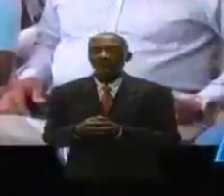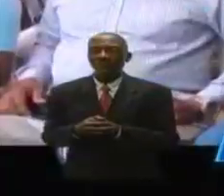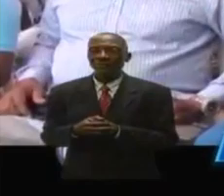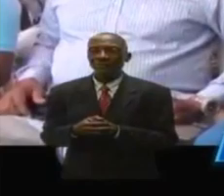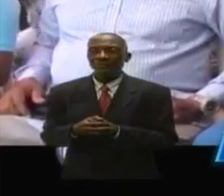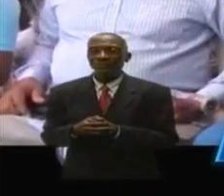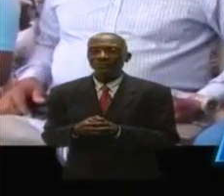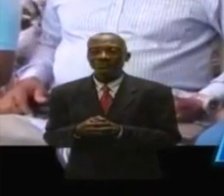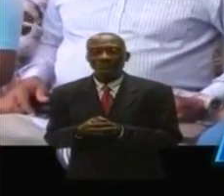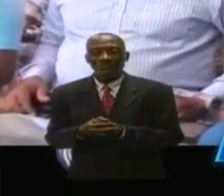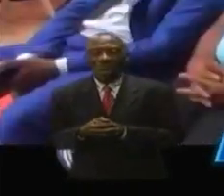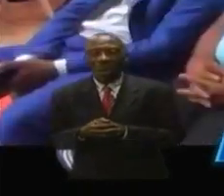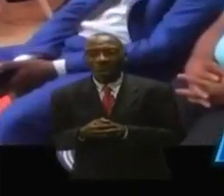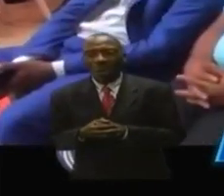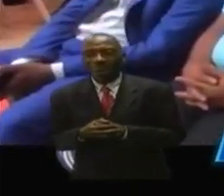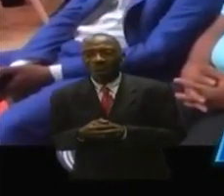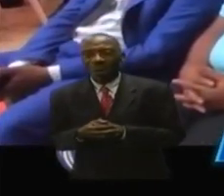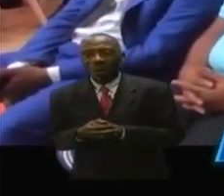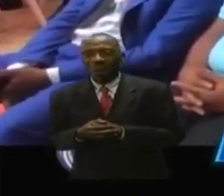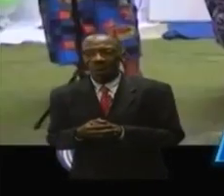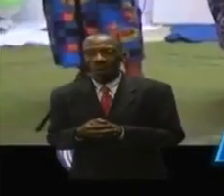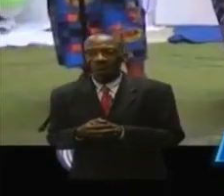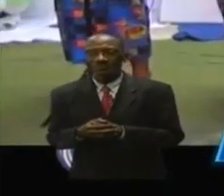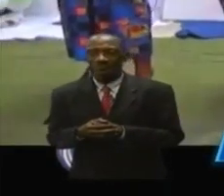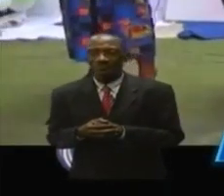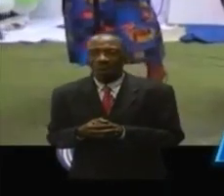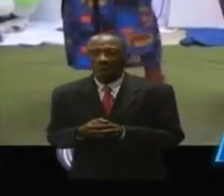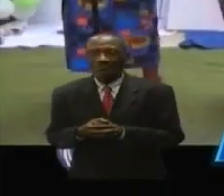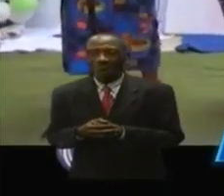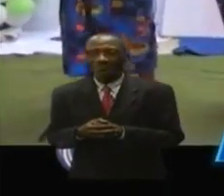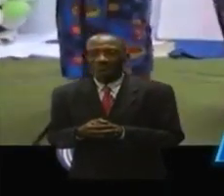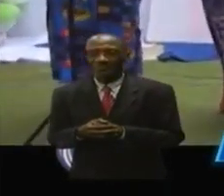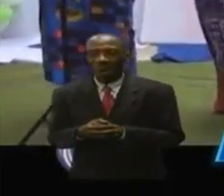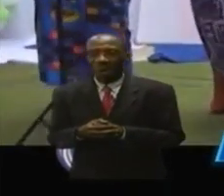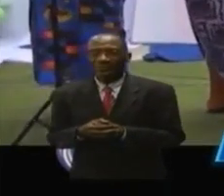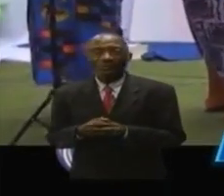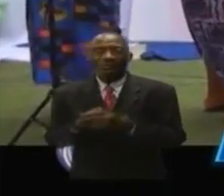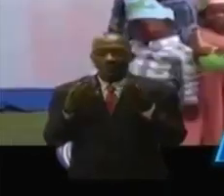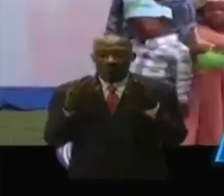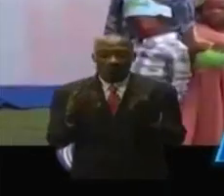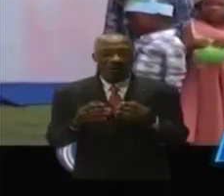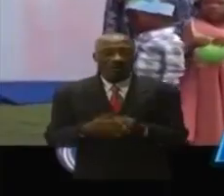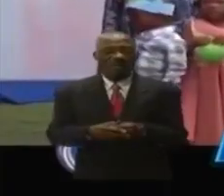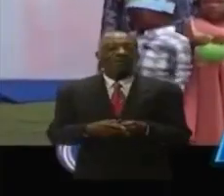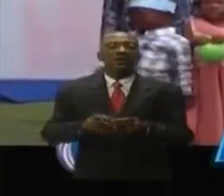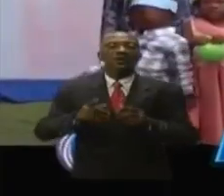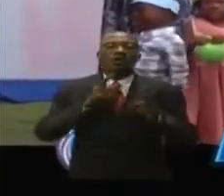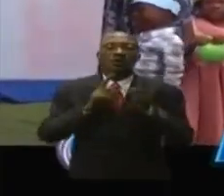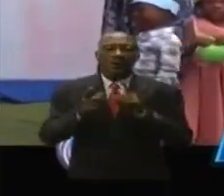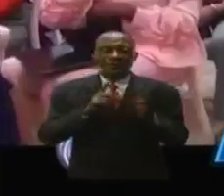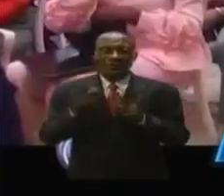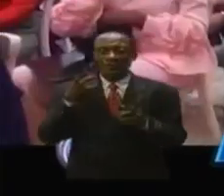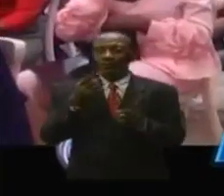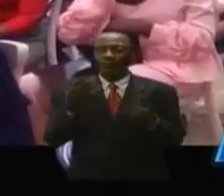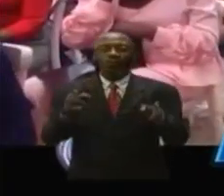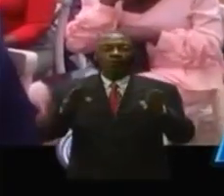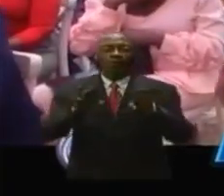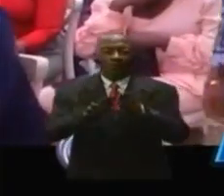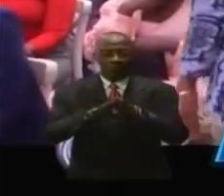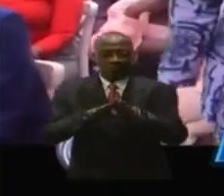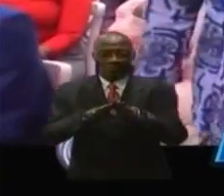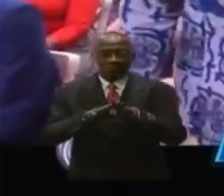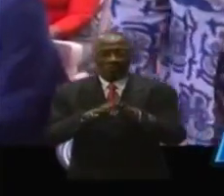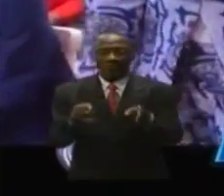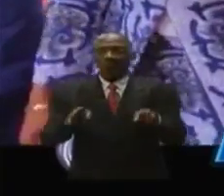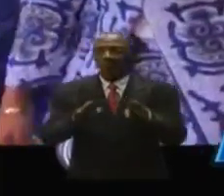Cette année qui s'achève, lycée Malikia a inscrit pour les classes de maternelle et primaire 64 élèves dans son ensemble.